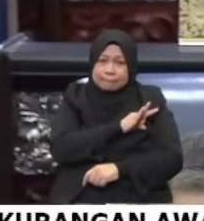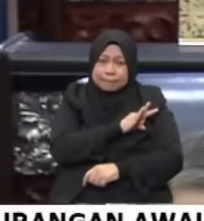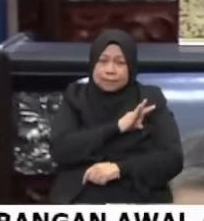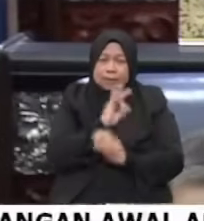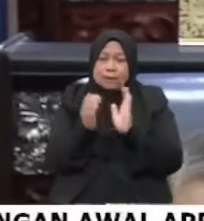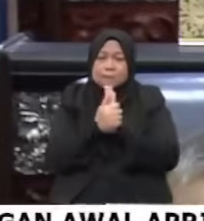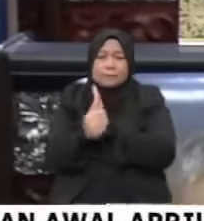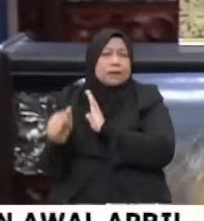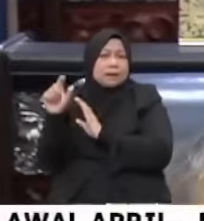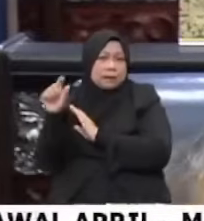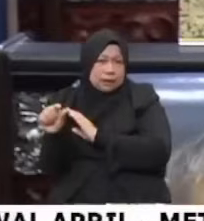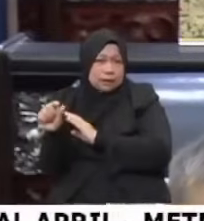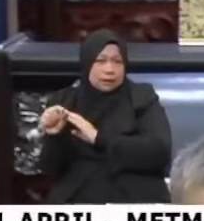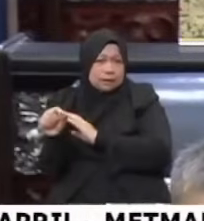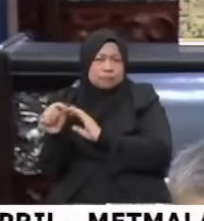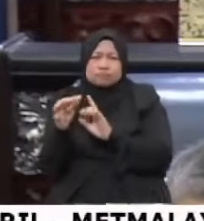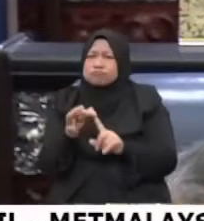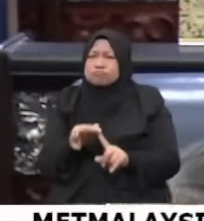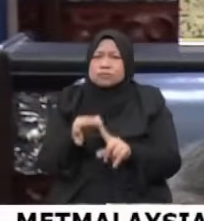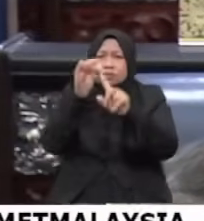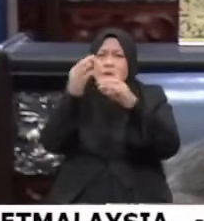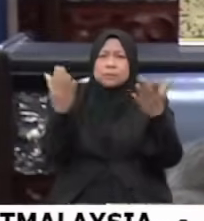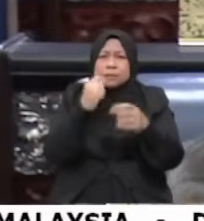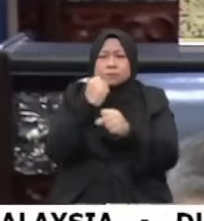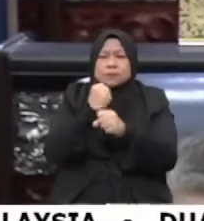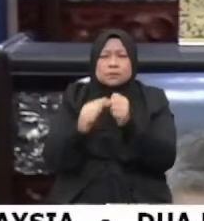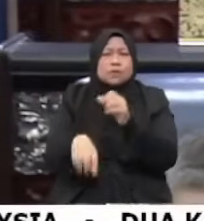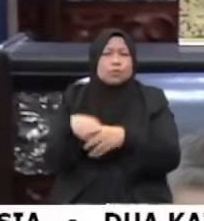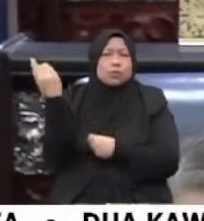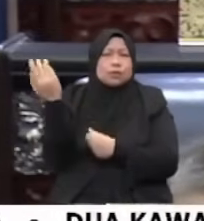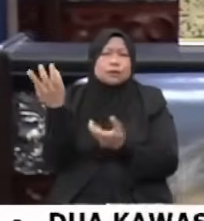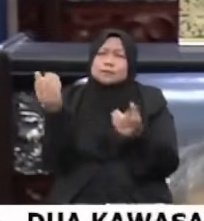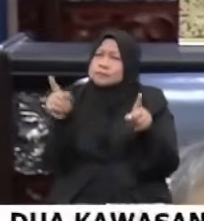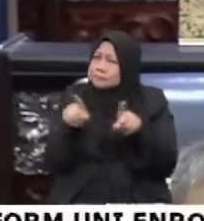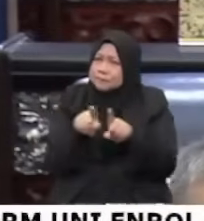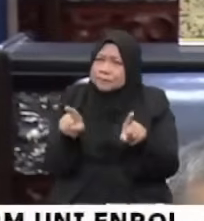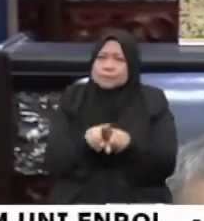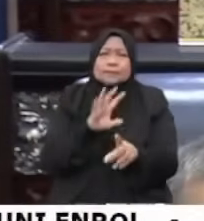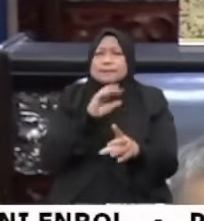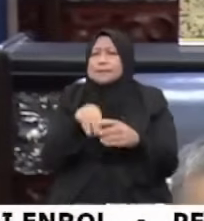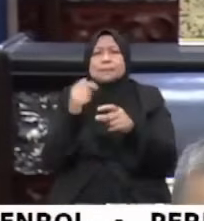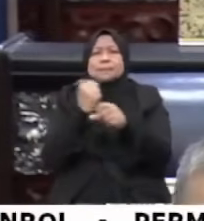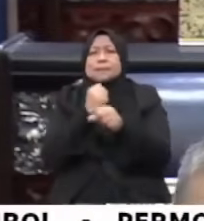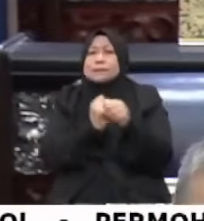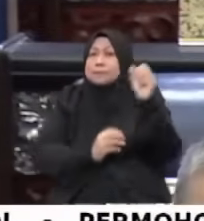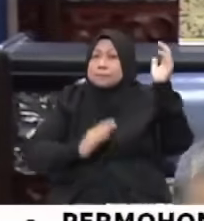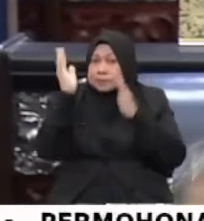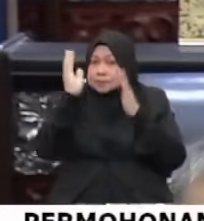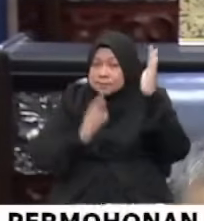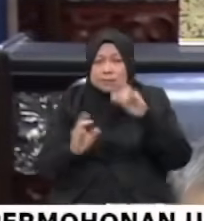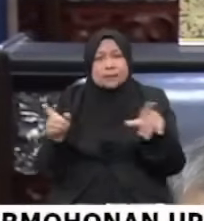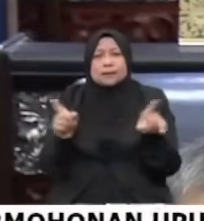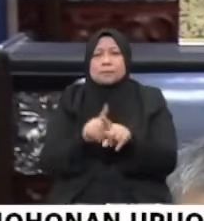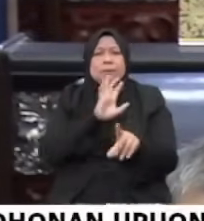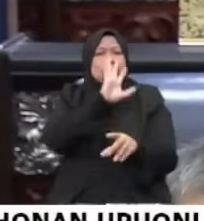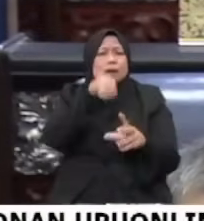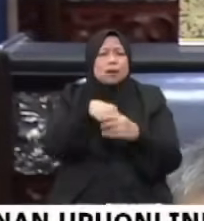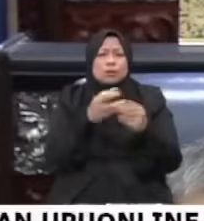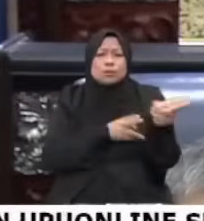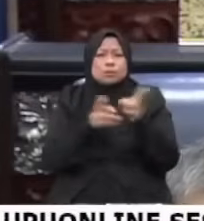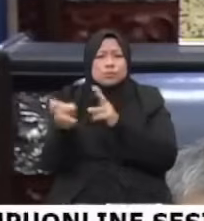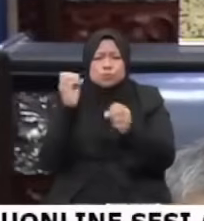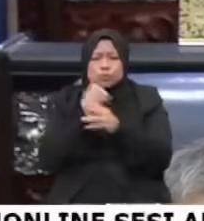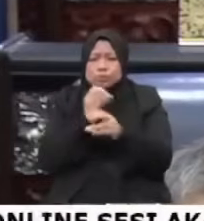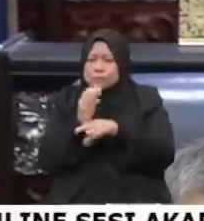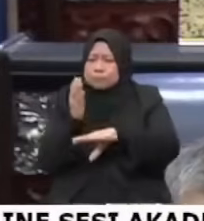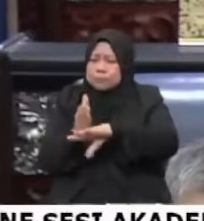kemahiran rendah terutamanya pekerja asing waima pekerja tempatan itu sendiri dan pada masa yang sama melalui usaha